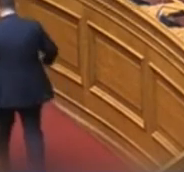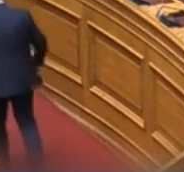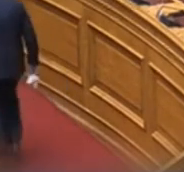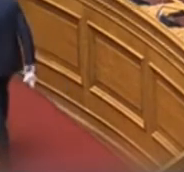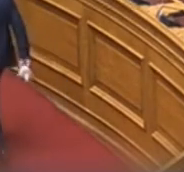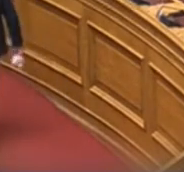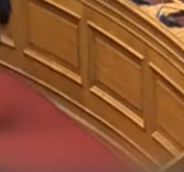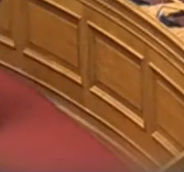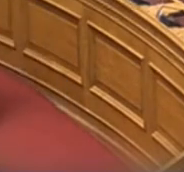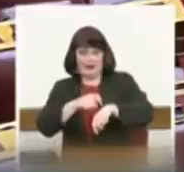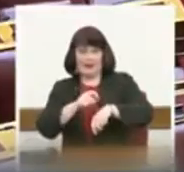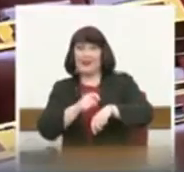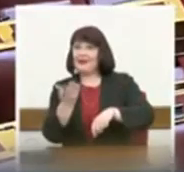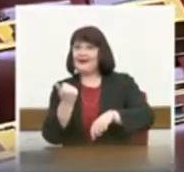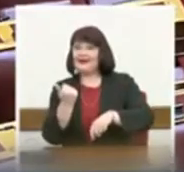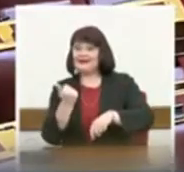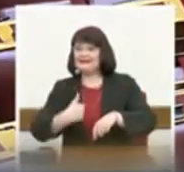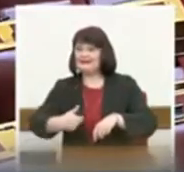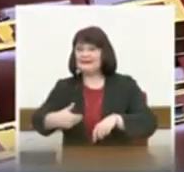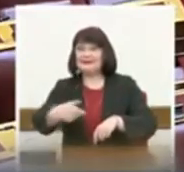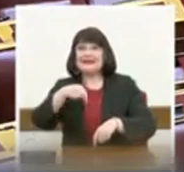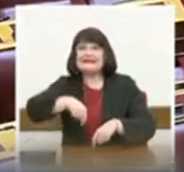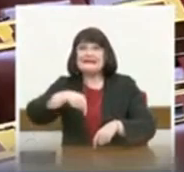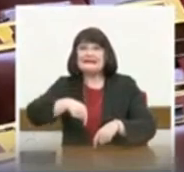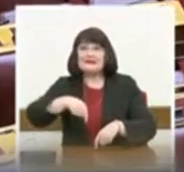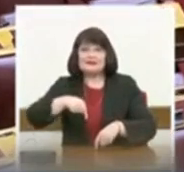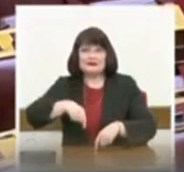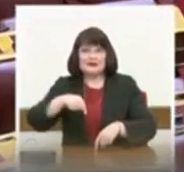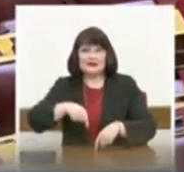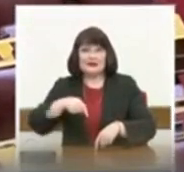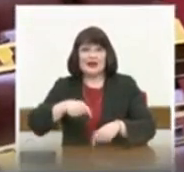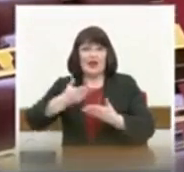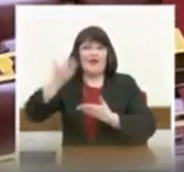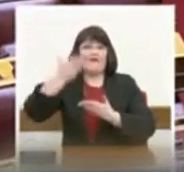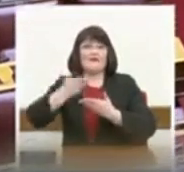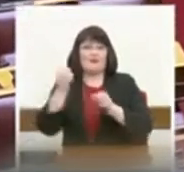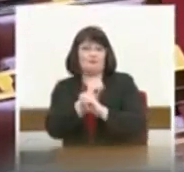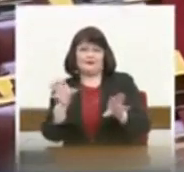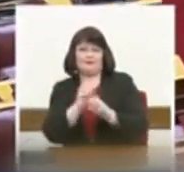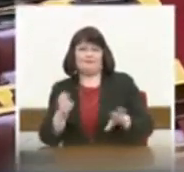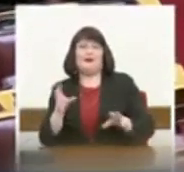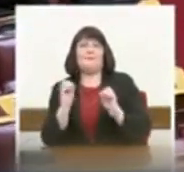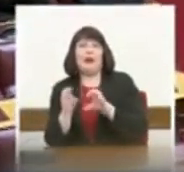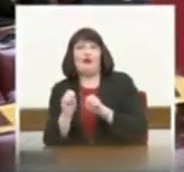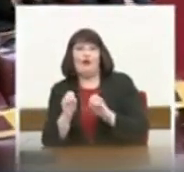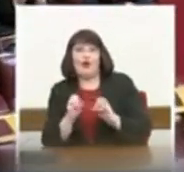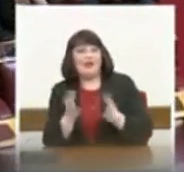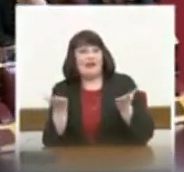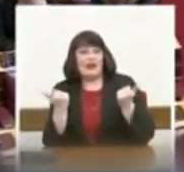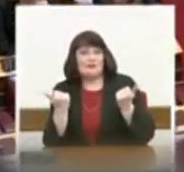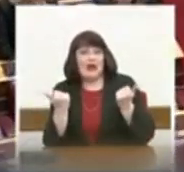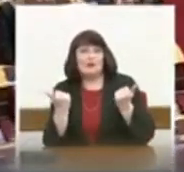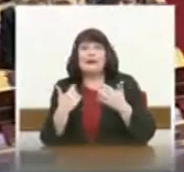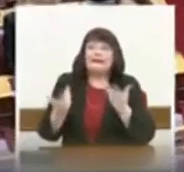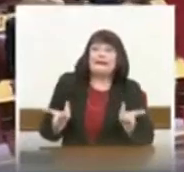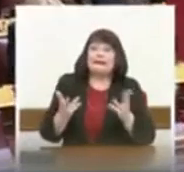διεθνούς υπονόμευσης της χώρας μας. Η προσπάθεια αυτή κατέρευσε με πάταγο και το γερμανικό Σπίγκελ ζήτησε συγγνώμη. Εσείς όχι, είπε